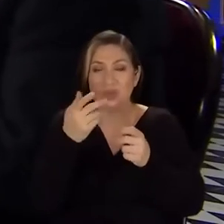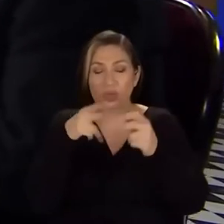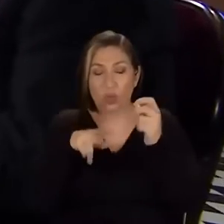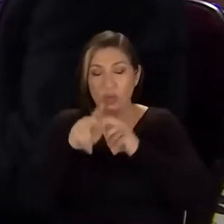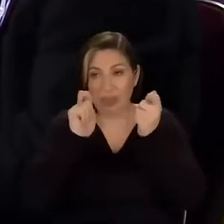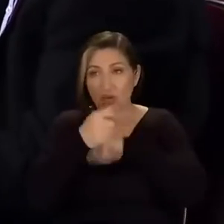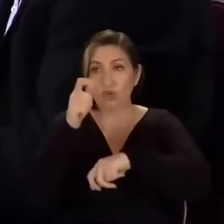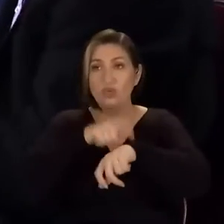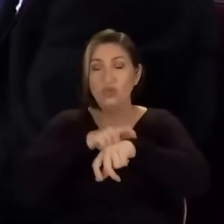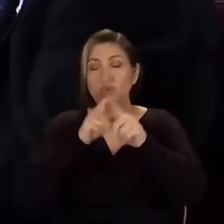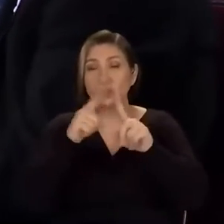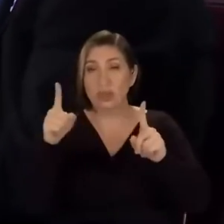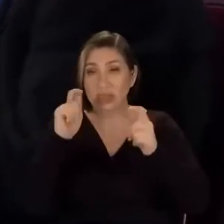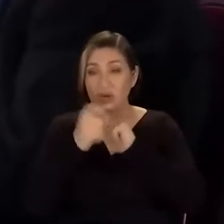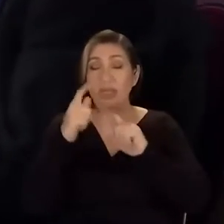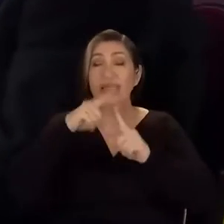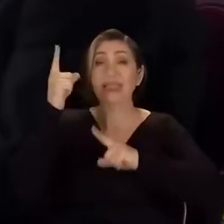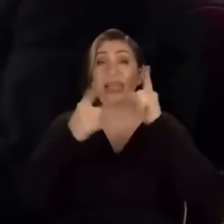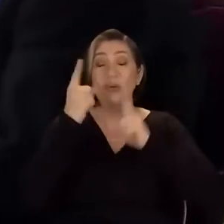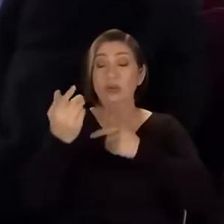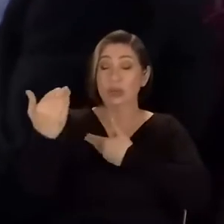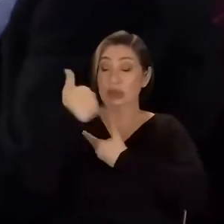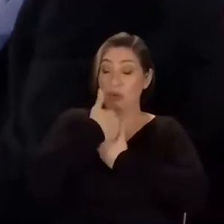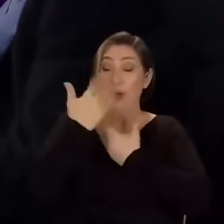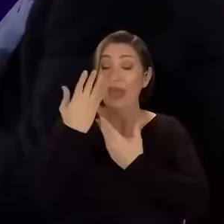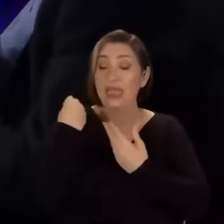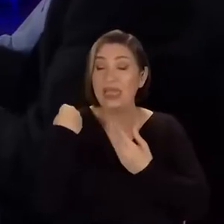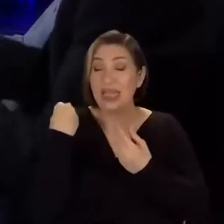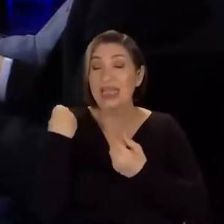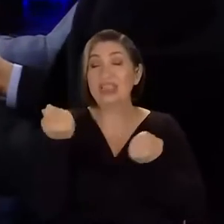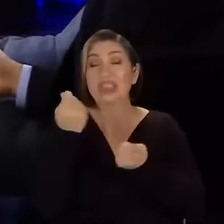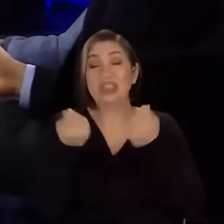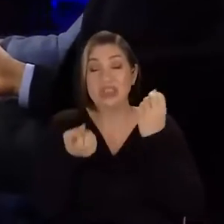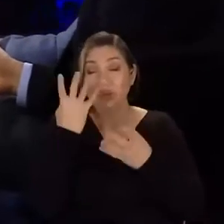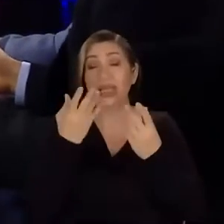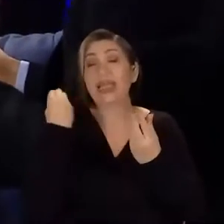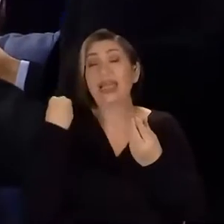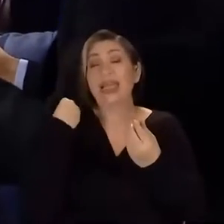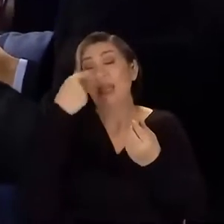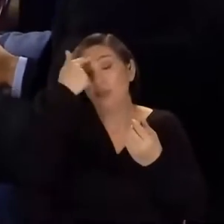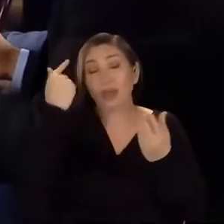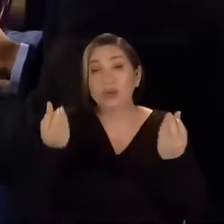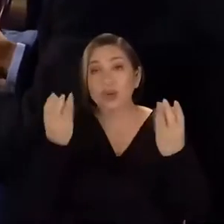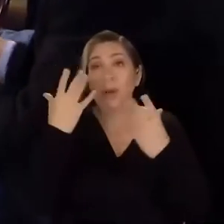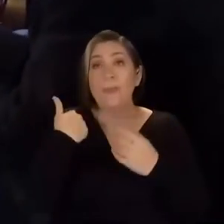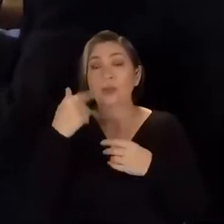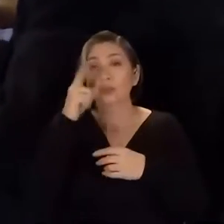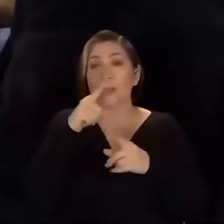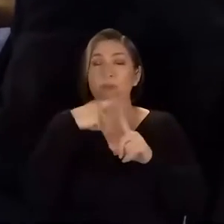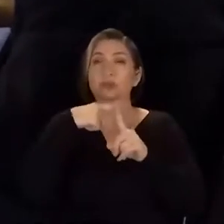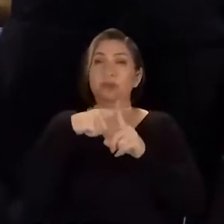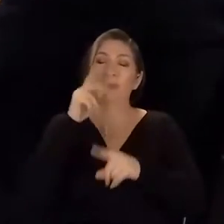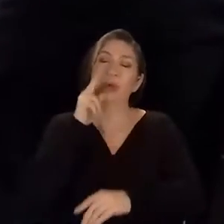değişiyor, süreçler değişiyor, teknoloji belki alanımıza giriyor ama yeni yeni iş alanları, yeni yeni imkanlar çoğalıyor. Ben olaya